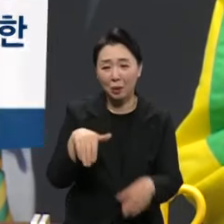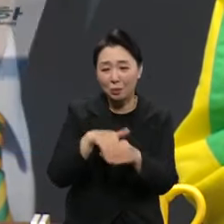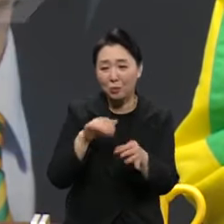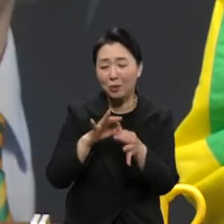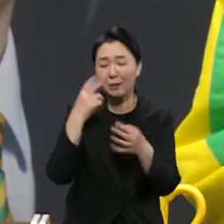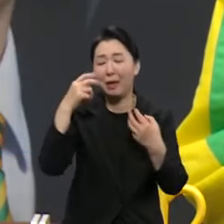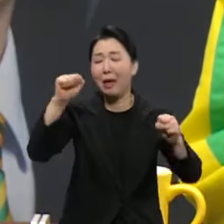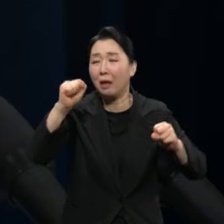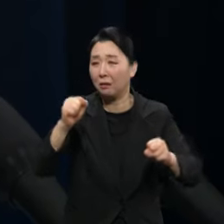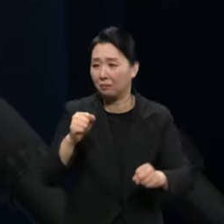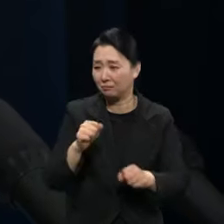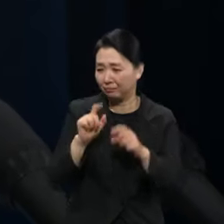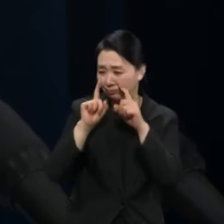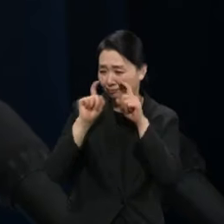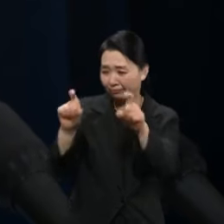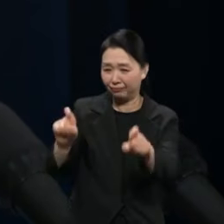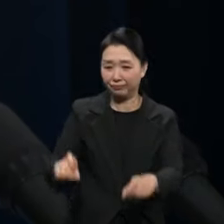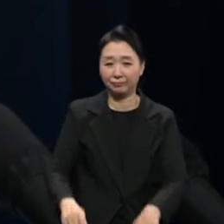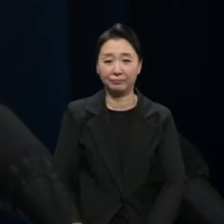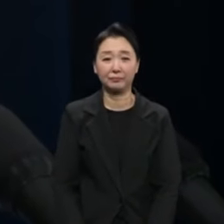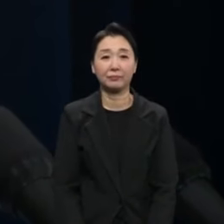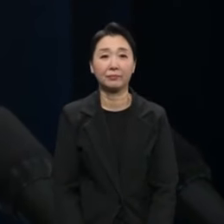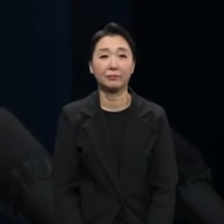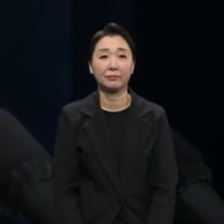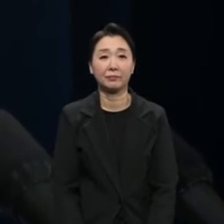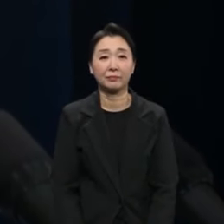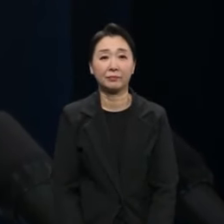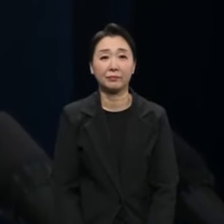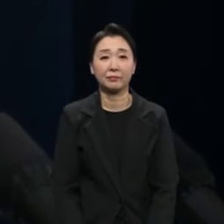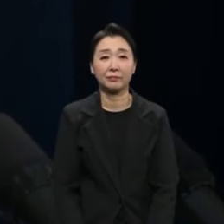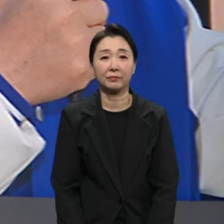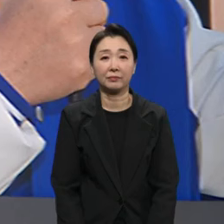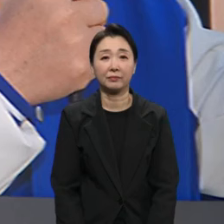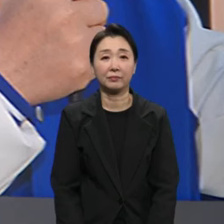의구심이 든다고 했습니다. JTBC 하혜빈입니다.